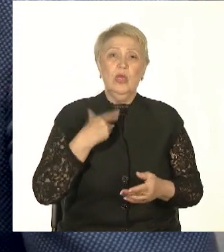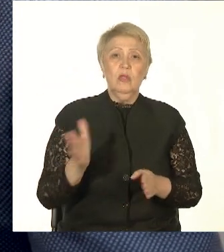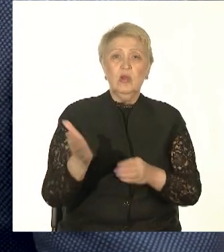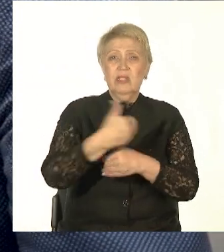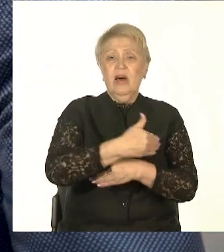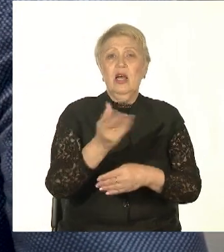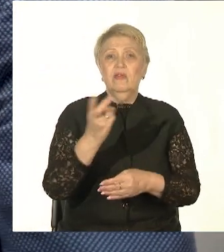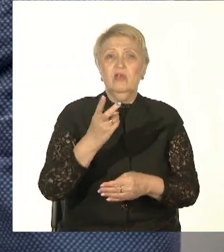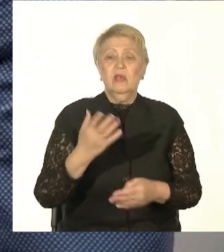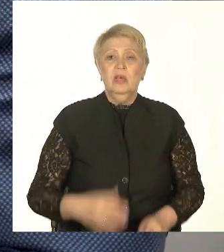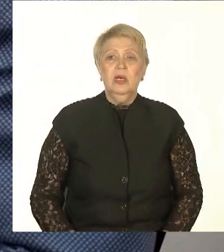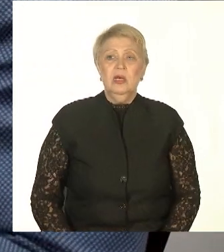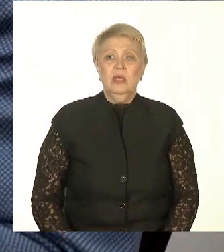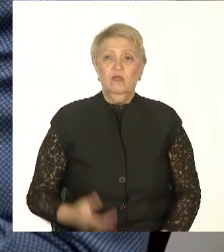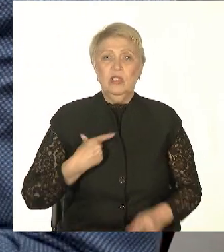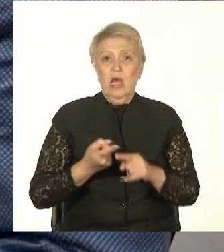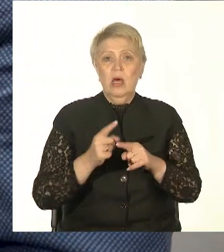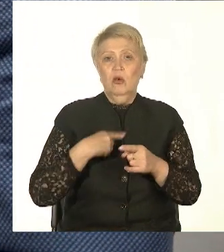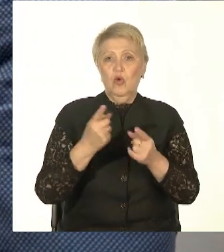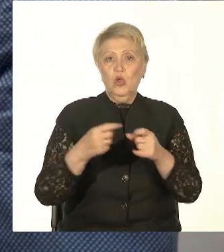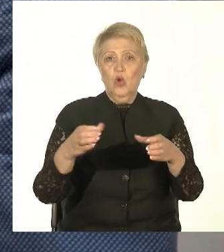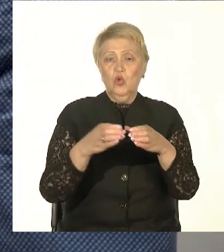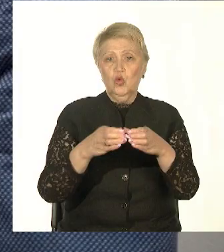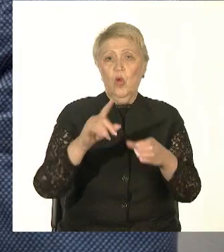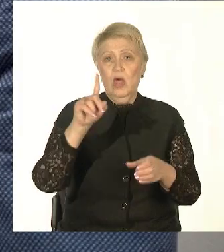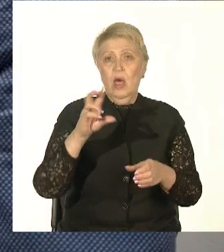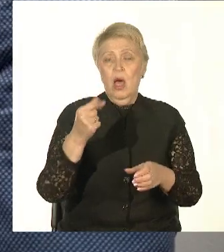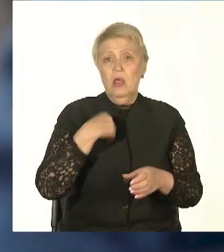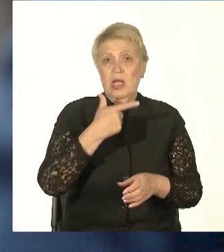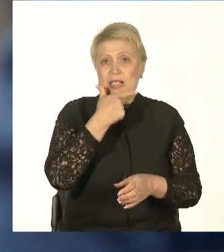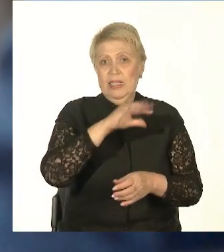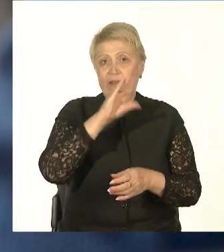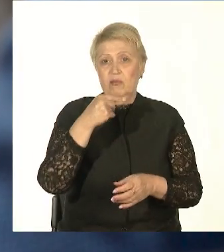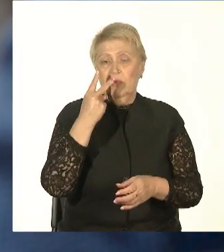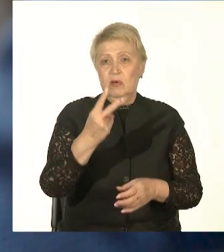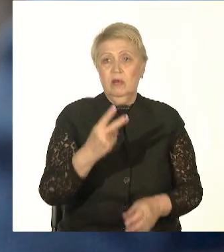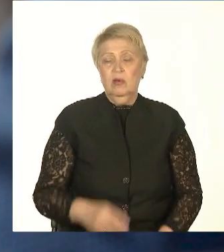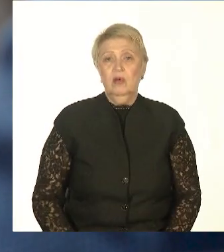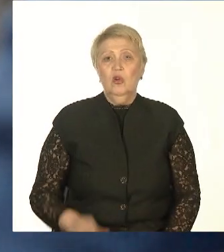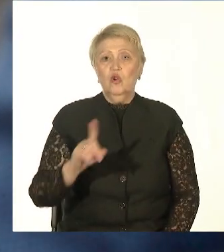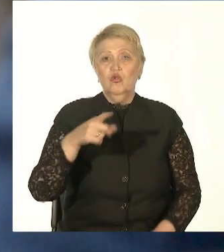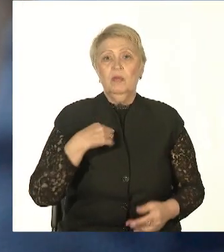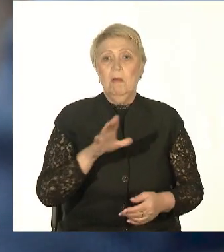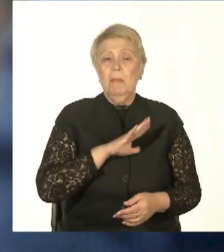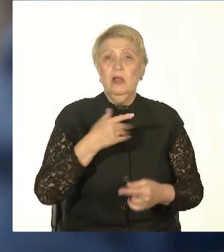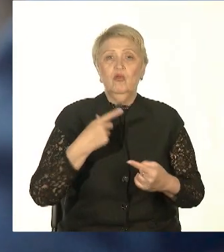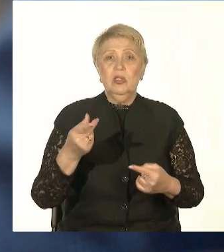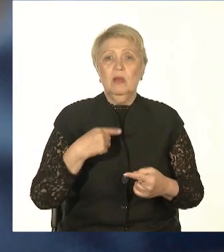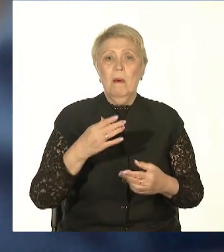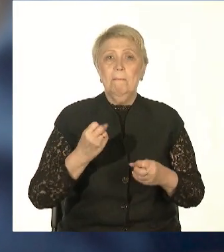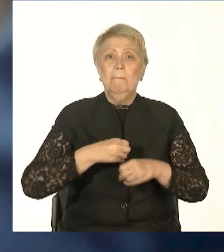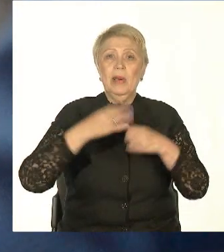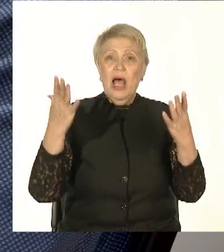там маленькие там рекреационные вот эти зоны, где вы тут. То есть это уже было бы немножко по-другому. То есть не было бы той самой вот такой